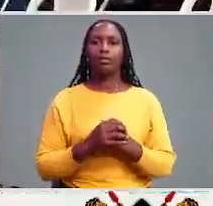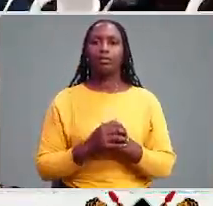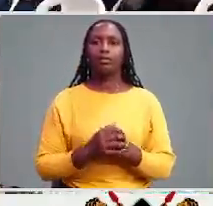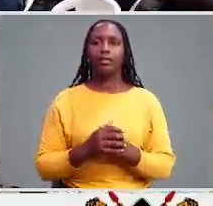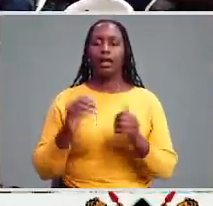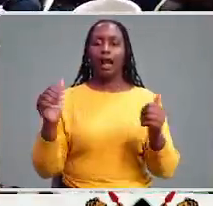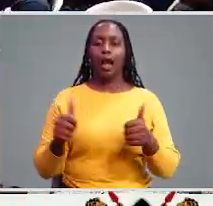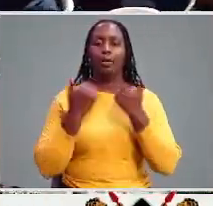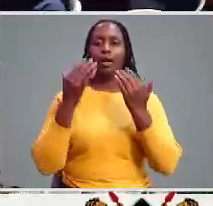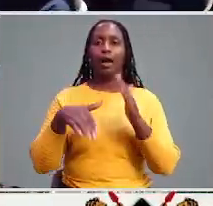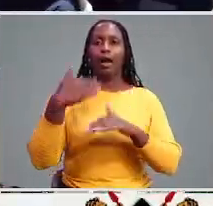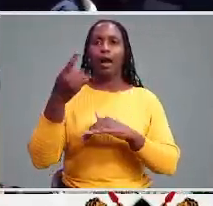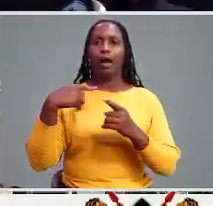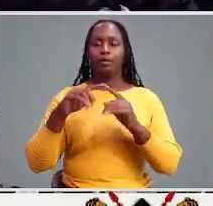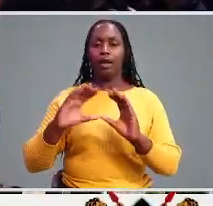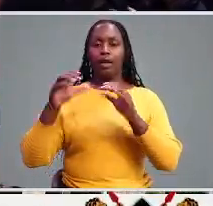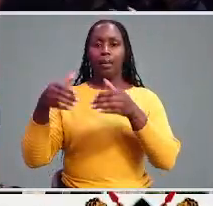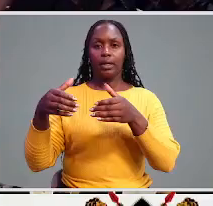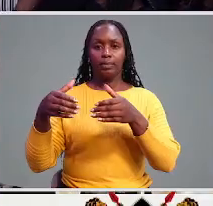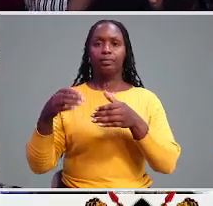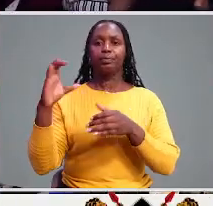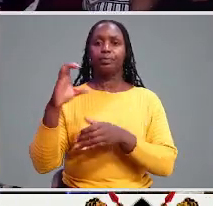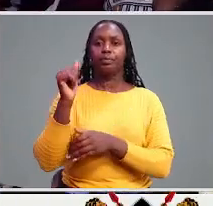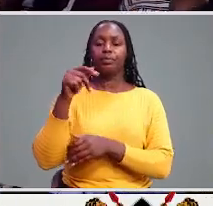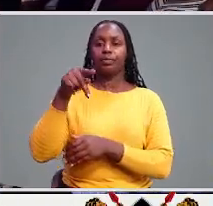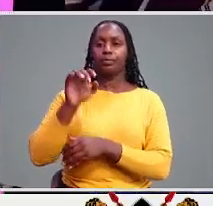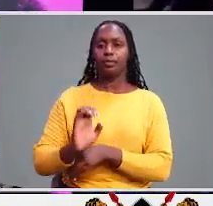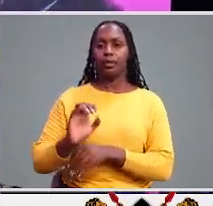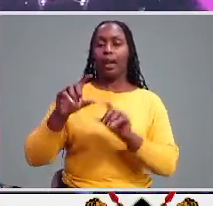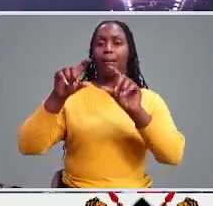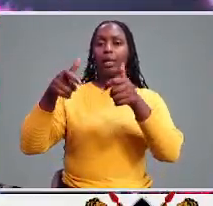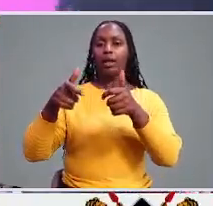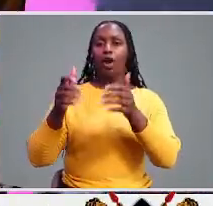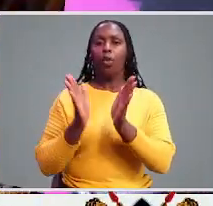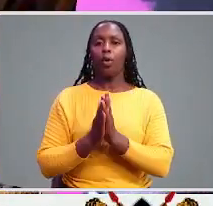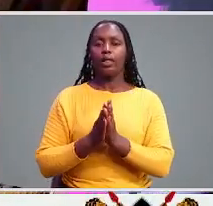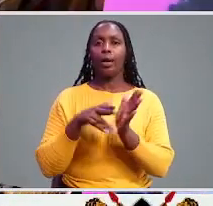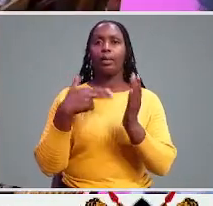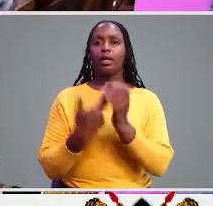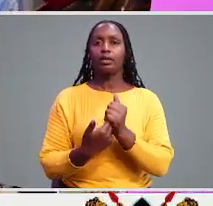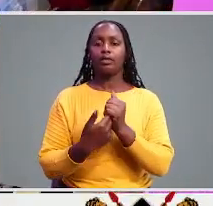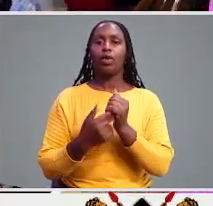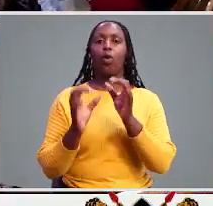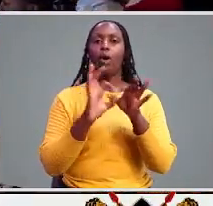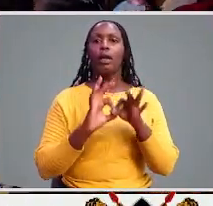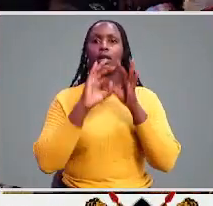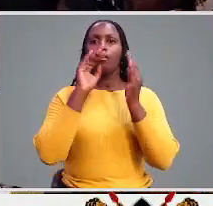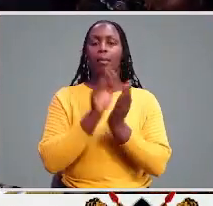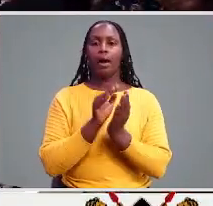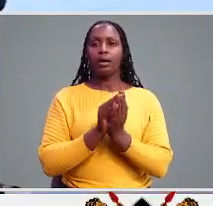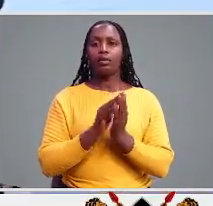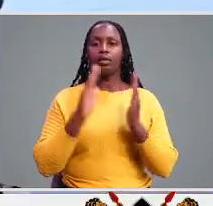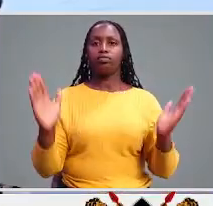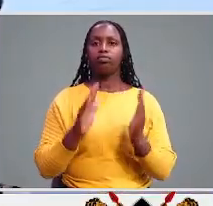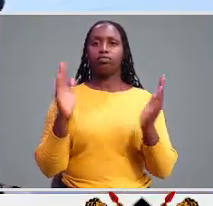Haya yanajiri baada ya kampuni ya Cape Media kwa hisani ya benki ya Cooperative kuwahamasisha vijana hawa wapate